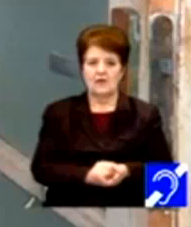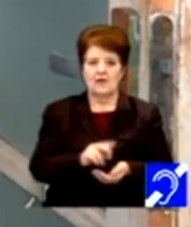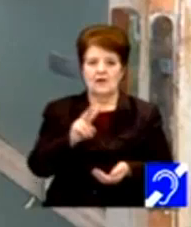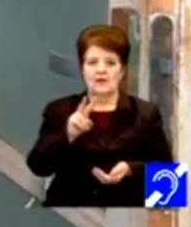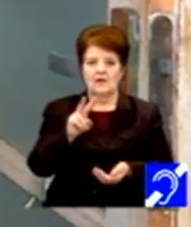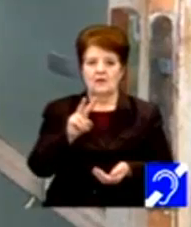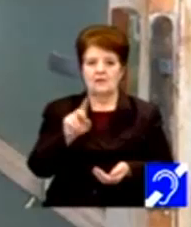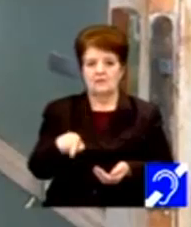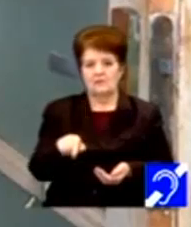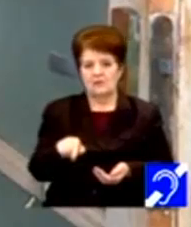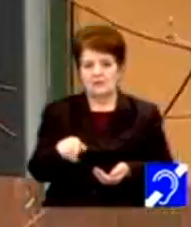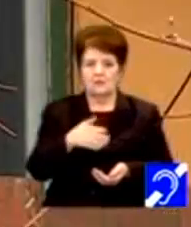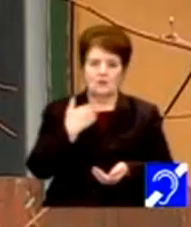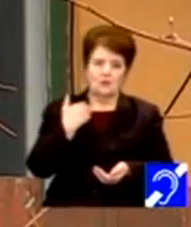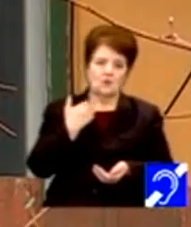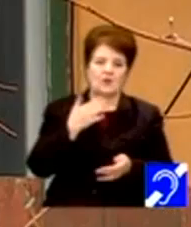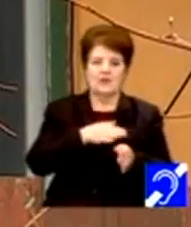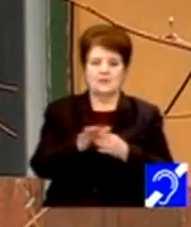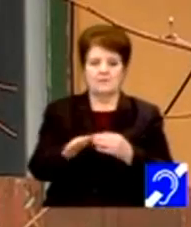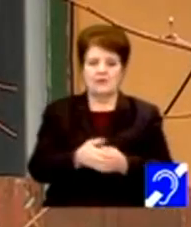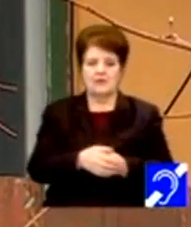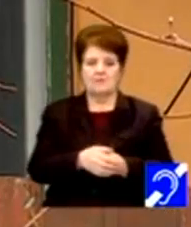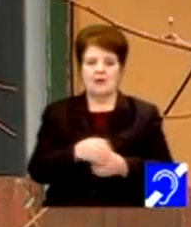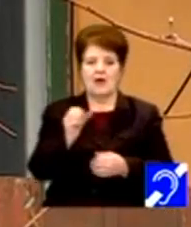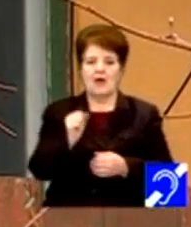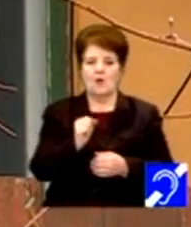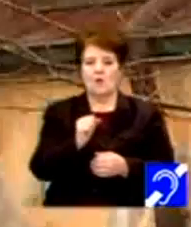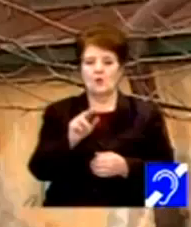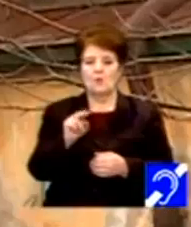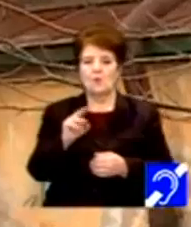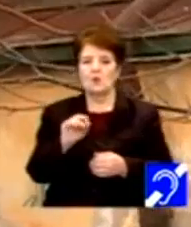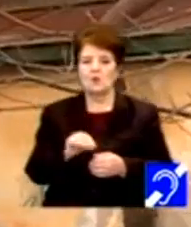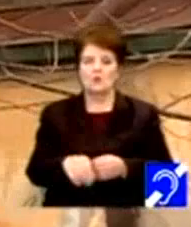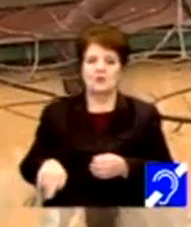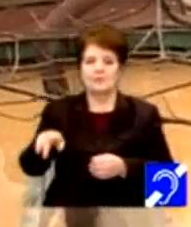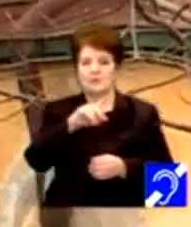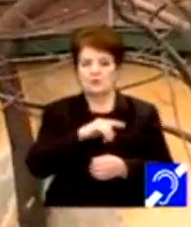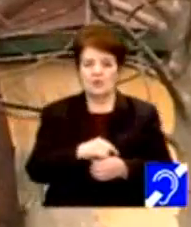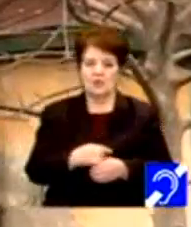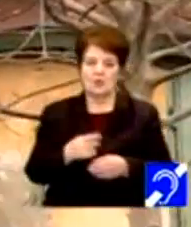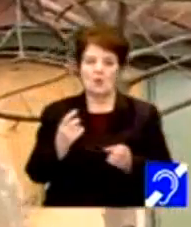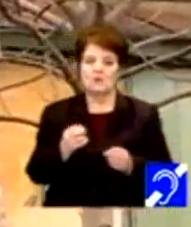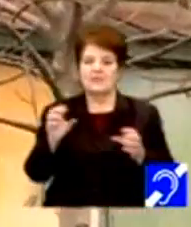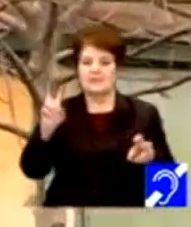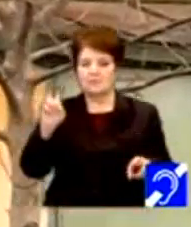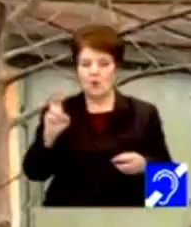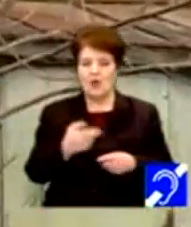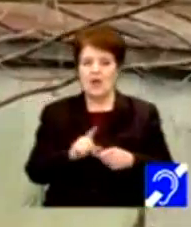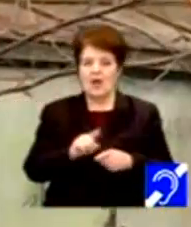electorale a lui Ponta, noi nu le îndeplinim. Aron Pumnul reprezintă pentru românii de pretutindeni un simbol al Revoluției